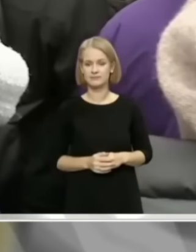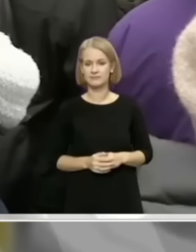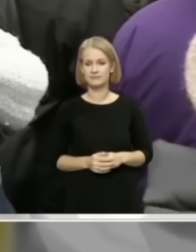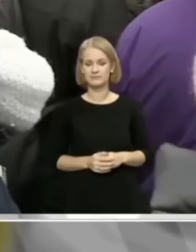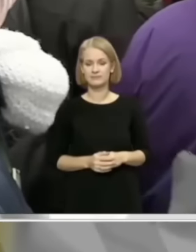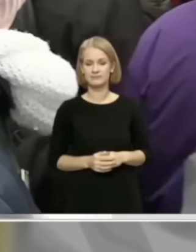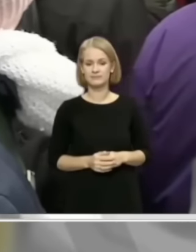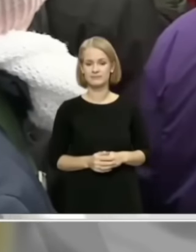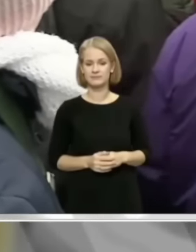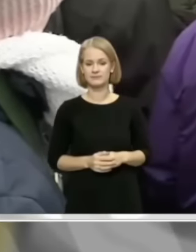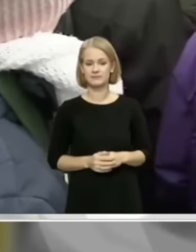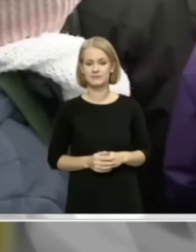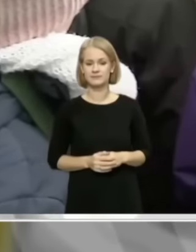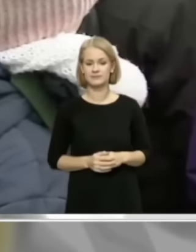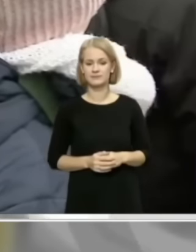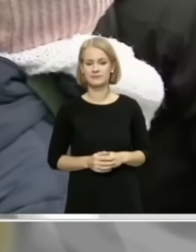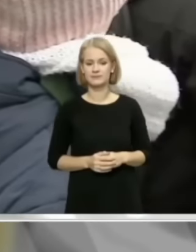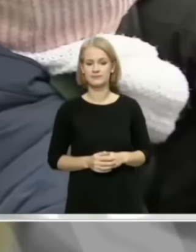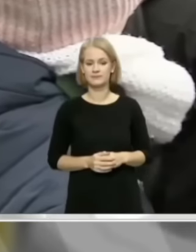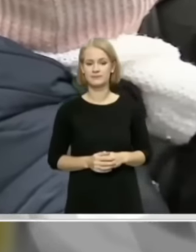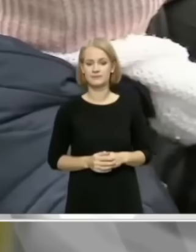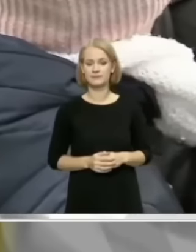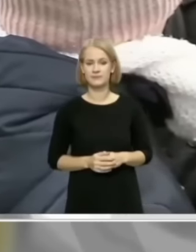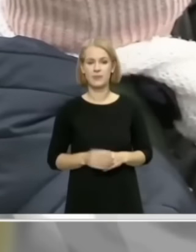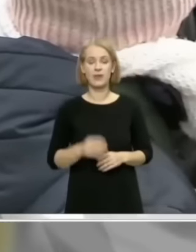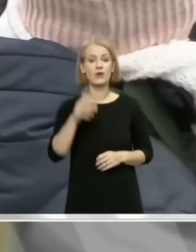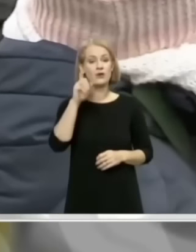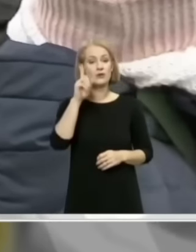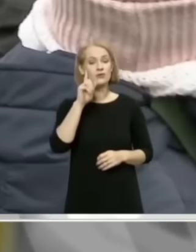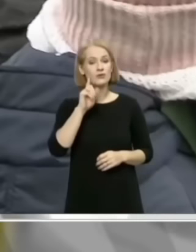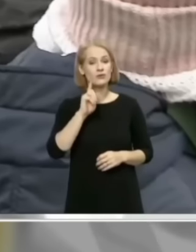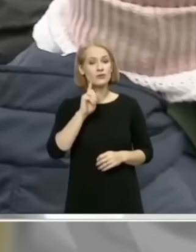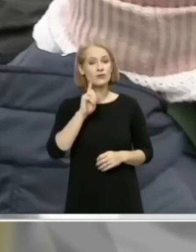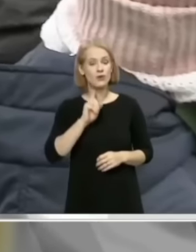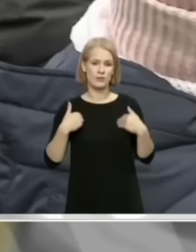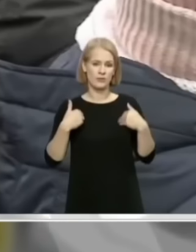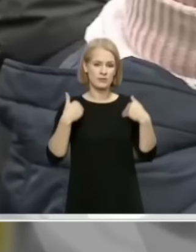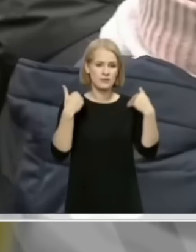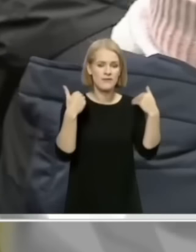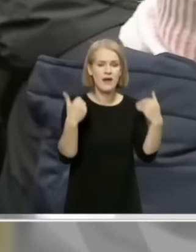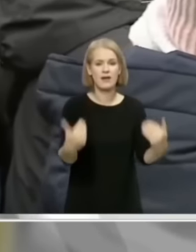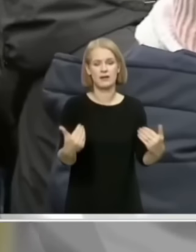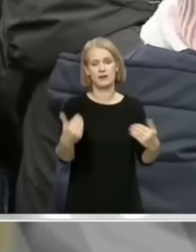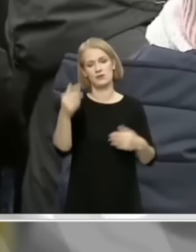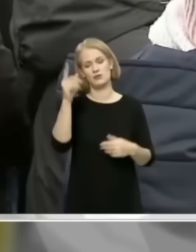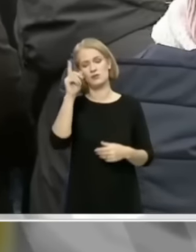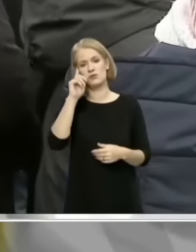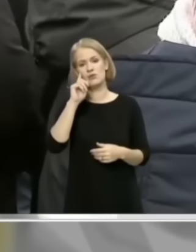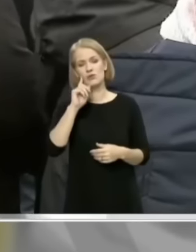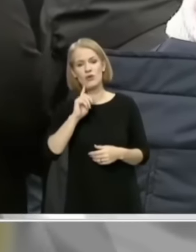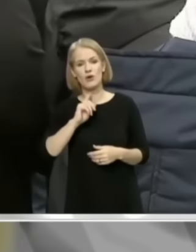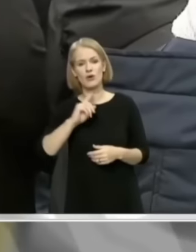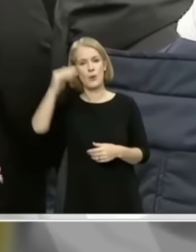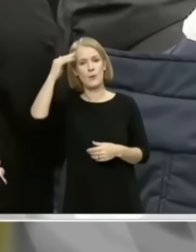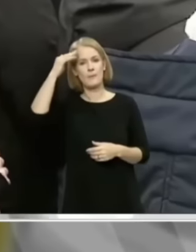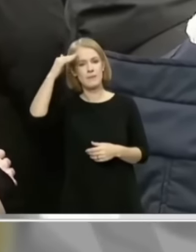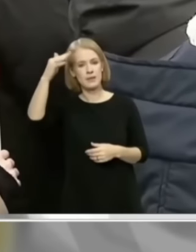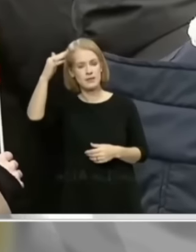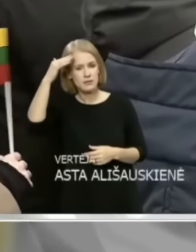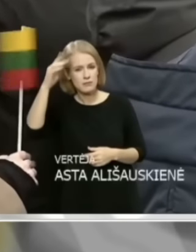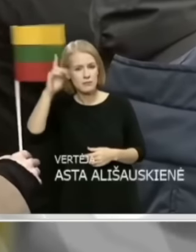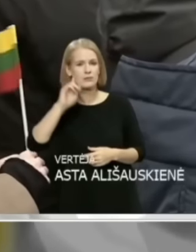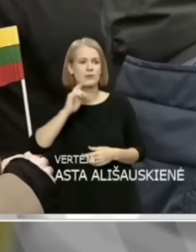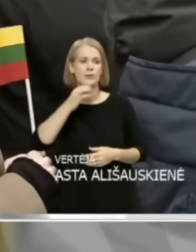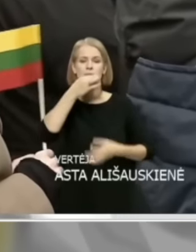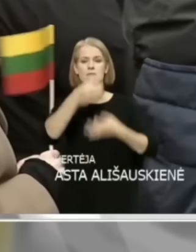Ir vis dėlto norėjau sveikinti, norėjau pasidalinti mintimis,